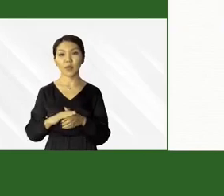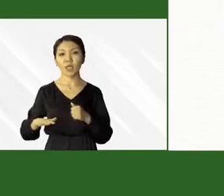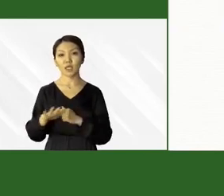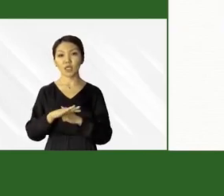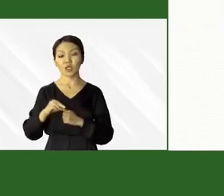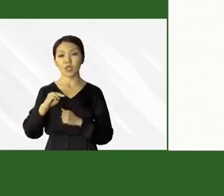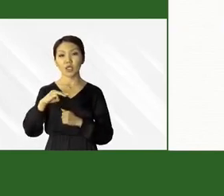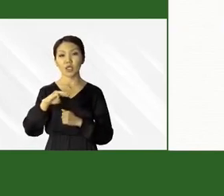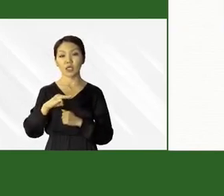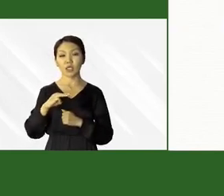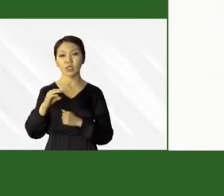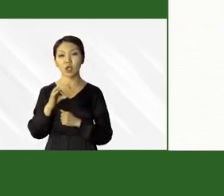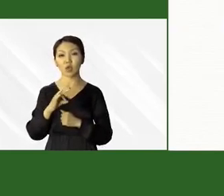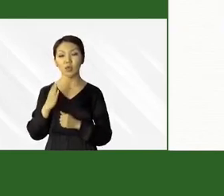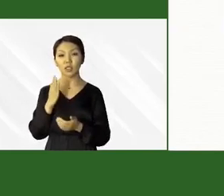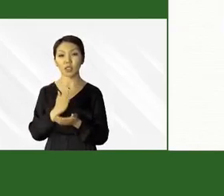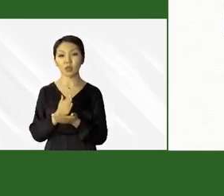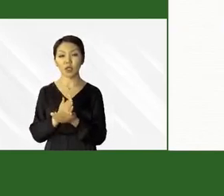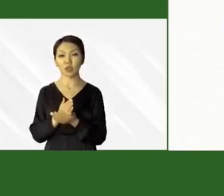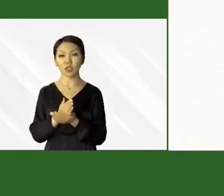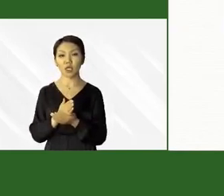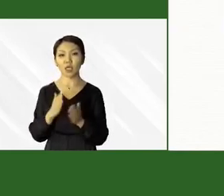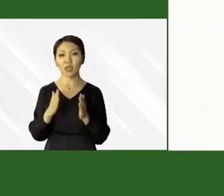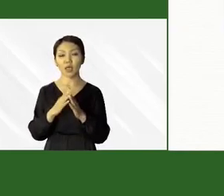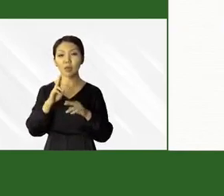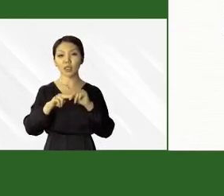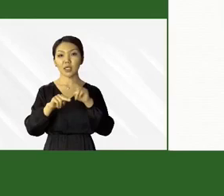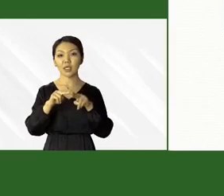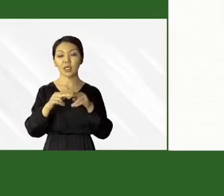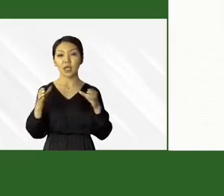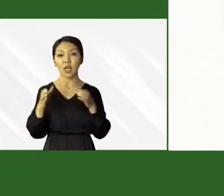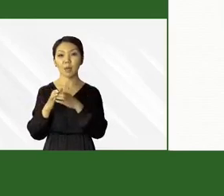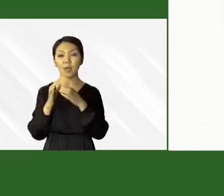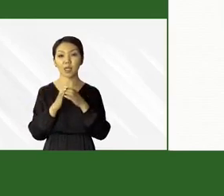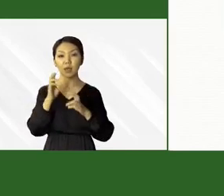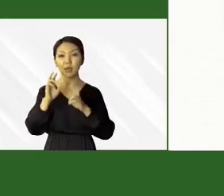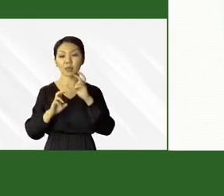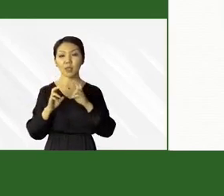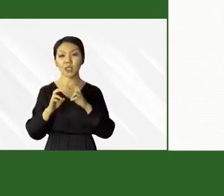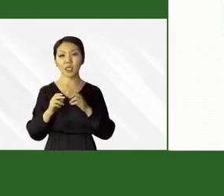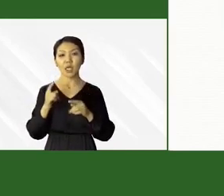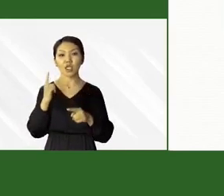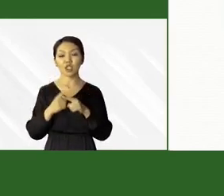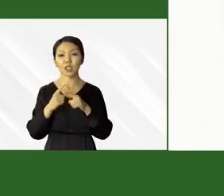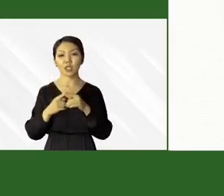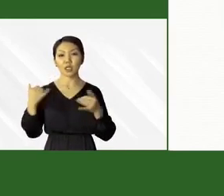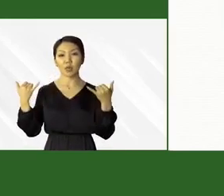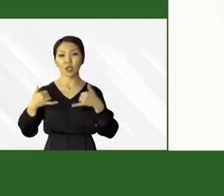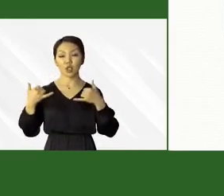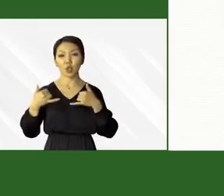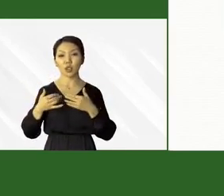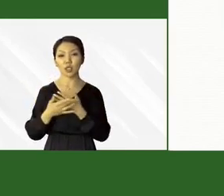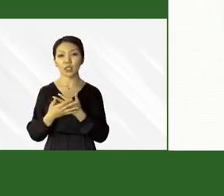территории Таласской области расположены домостроительный комбинат, предприятия железобетонных изделий,